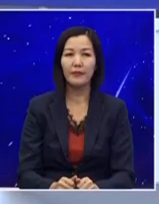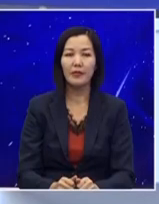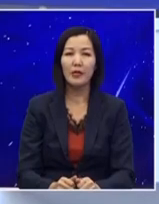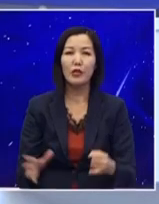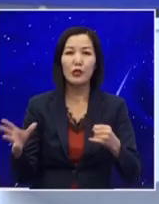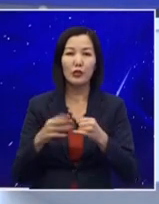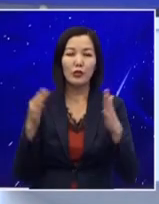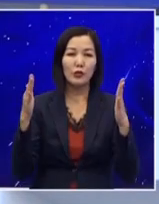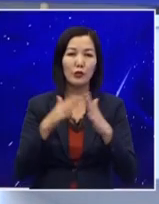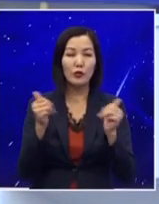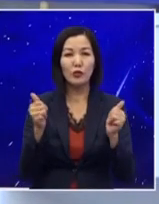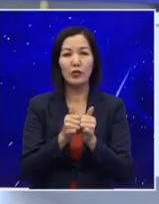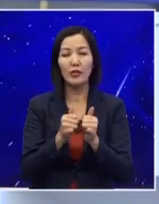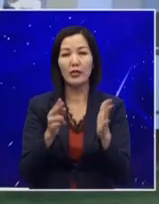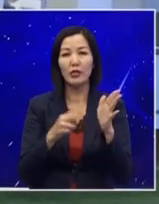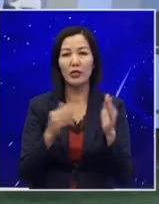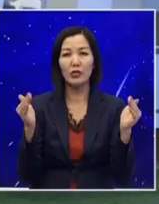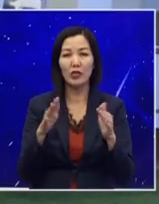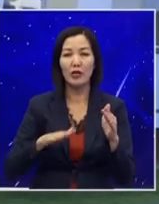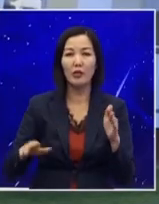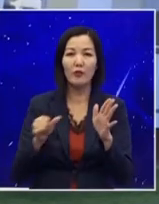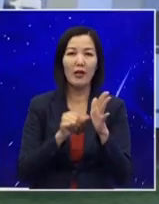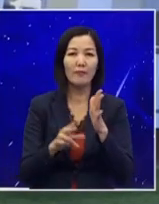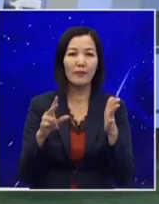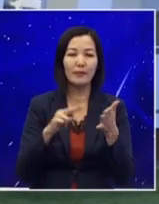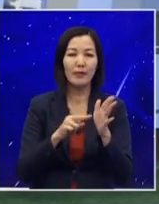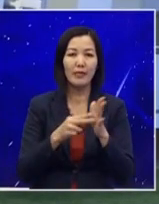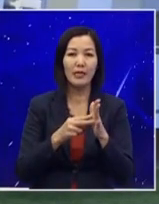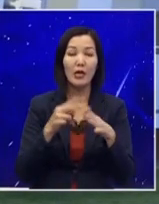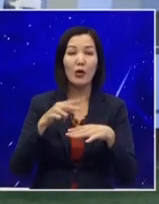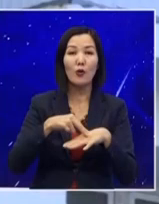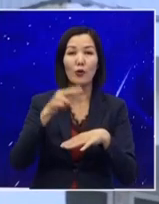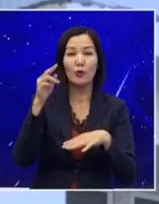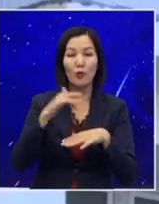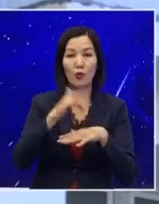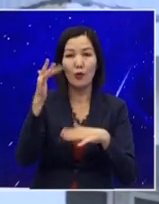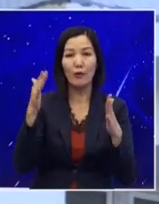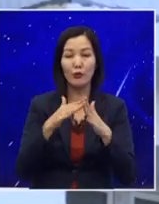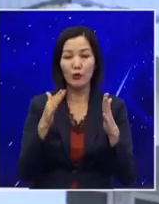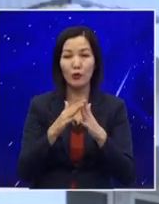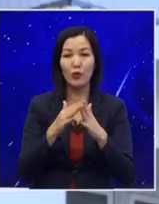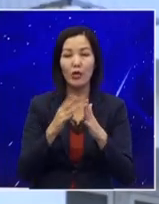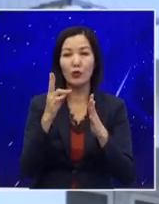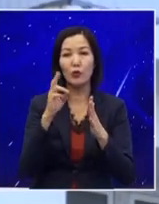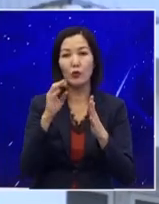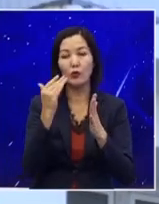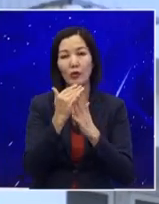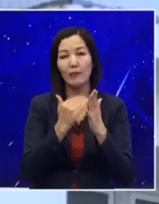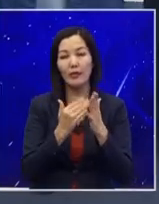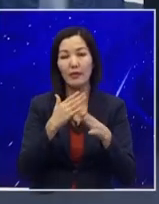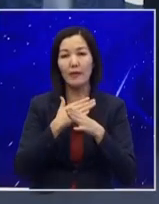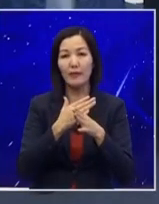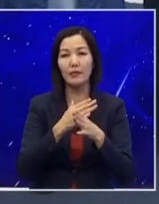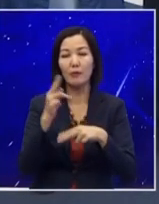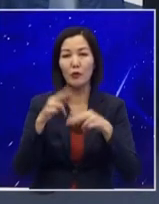Коттедж қалашығынан бөлек 7-ші шағын ауданда 60 пәтерлі көп қабатты үйде қолданысқа берілді. Нұрлы жер бағдарламасымен салынған үйді тұрғын